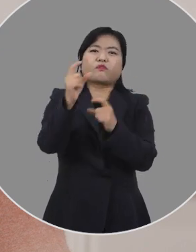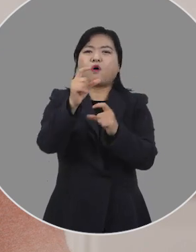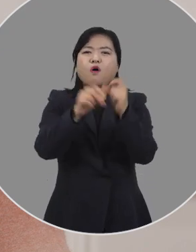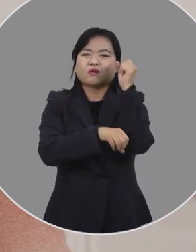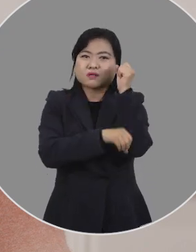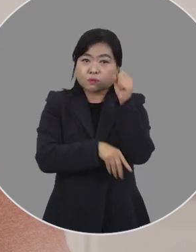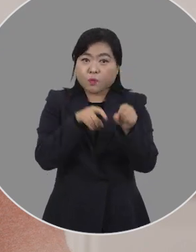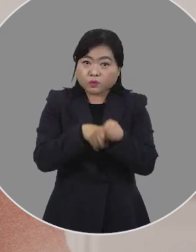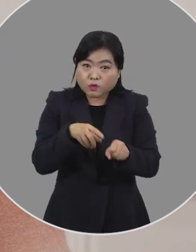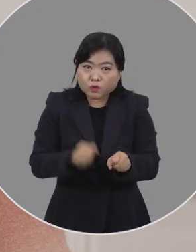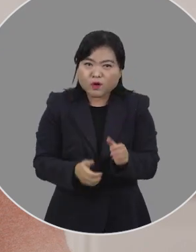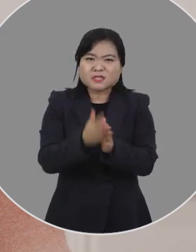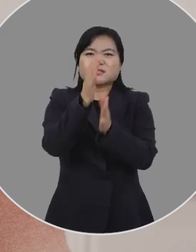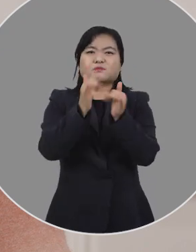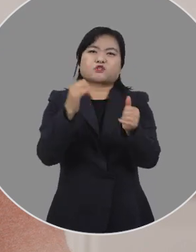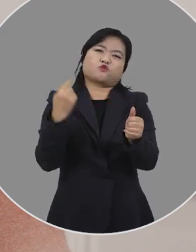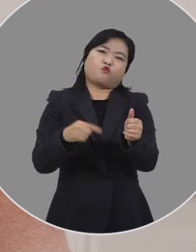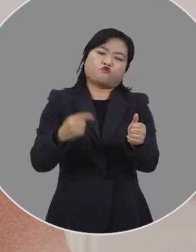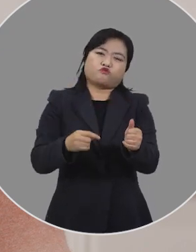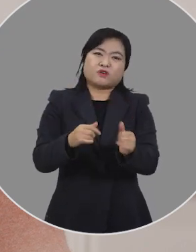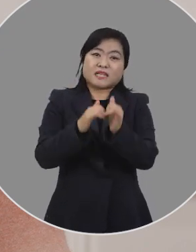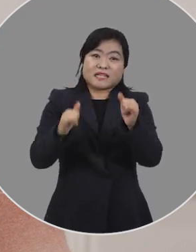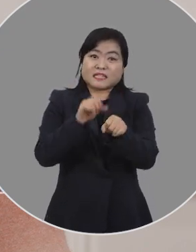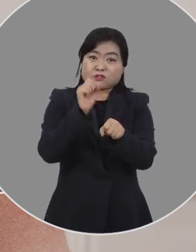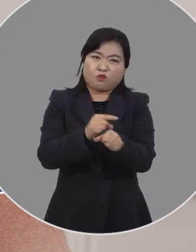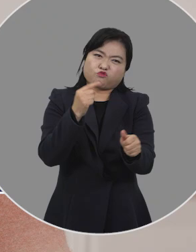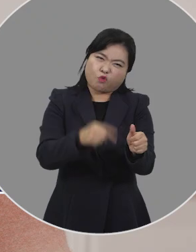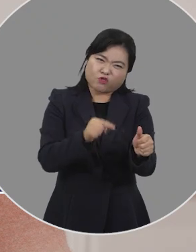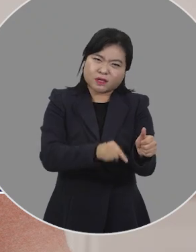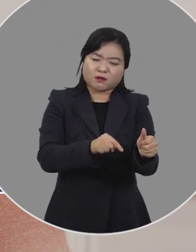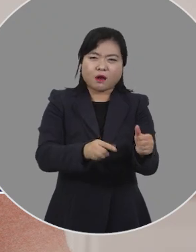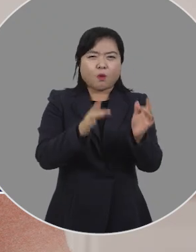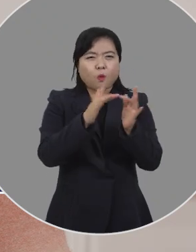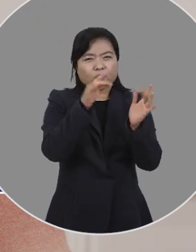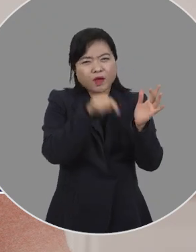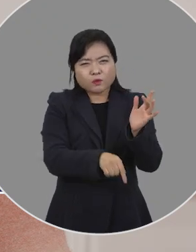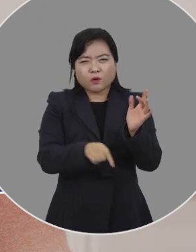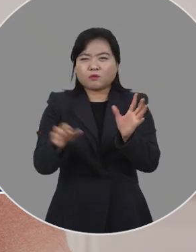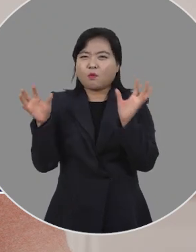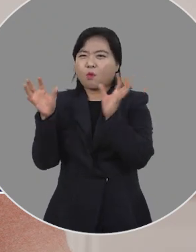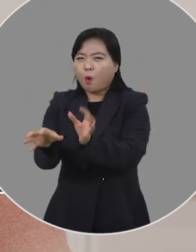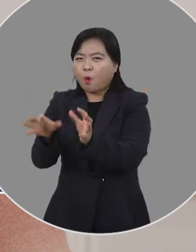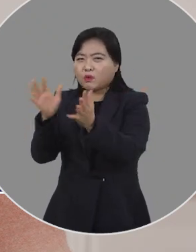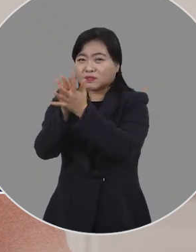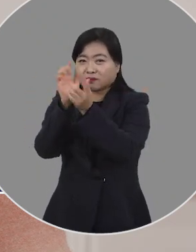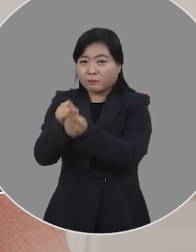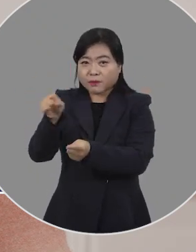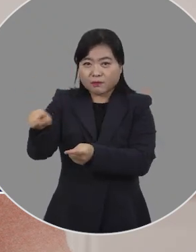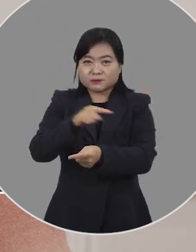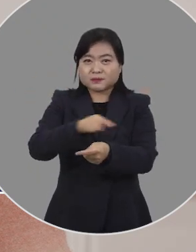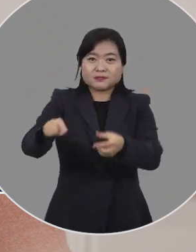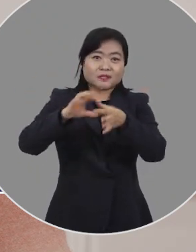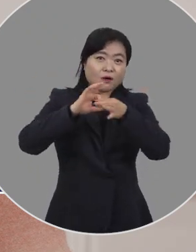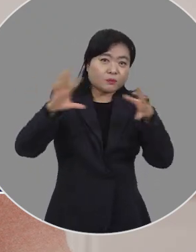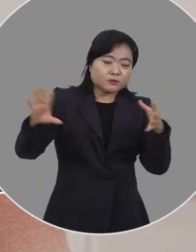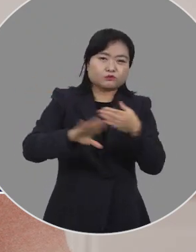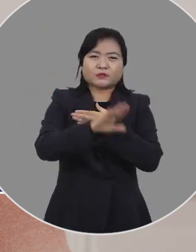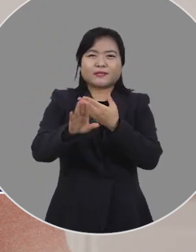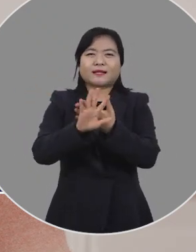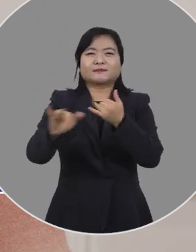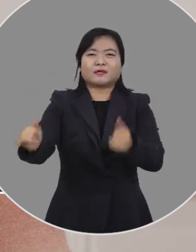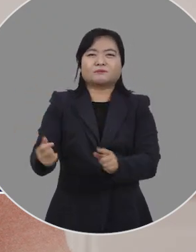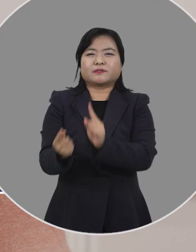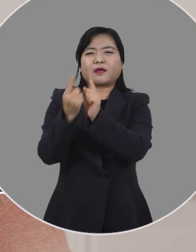근본적으로 시민교육이라든가 인성교육 그게 온라인이건 오프라인이건 상관없이 우리가 다른 사람을 대할 때는 어떻게